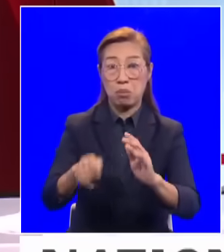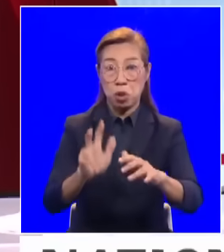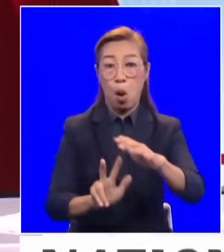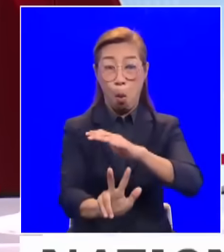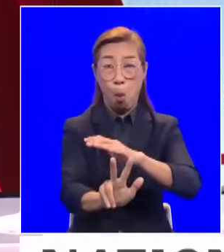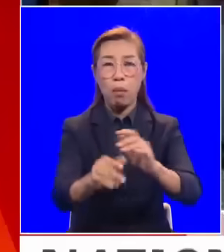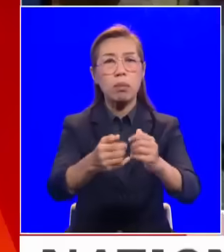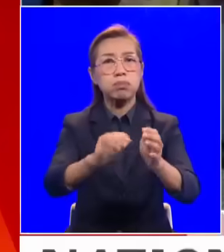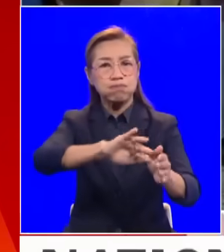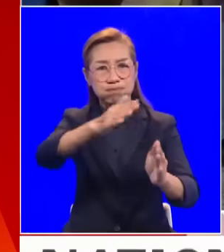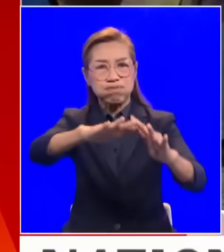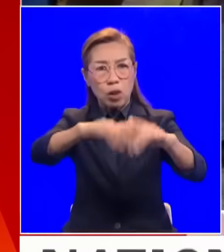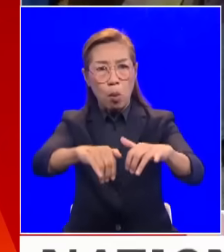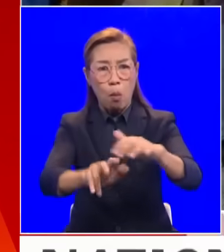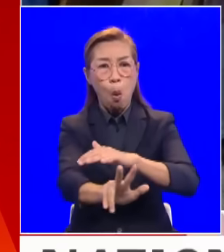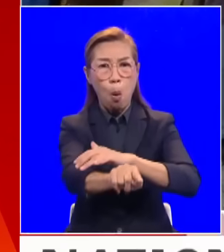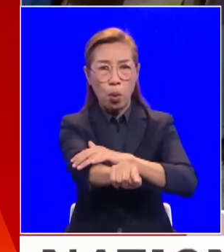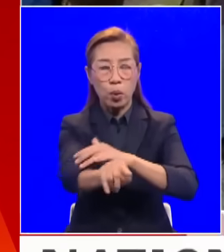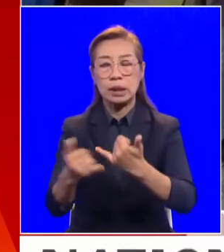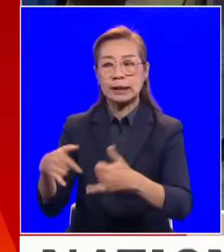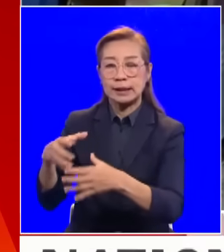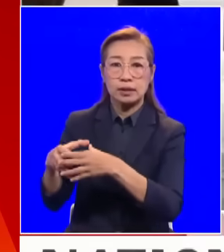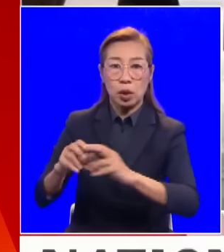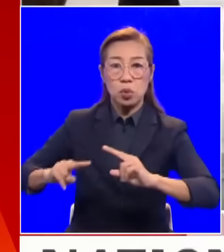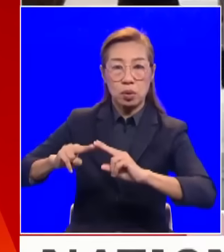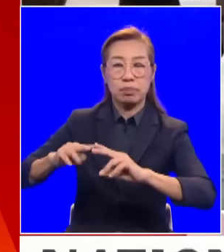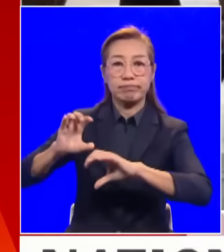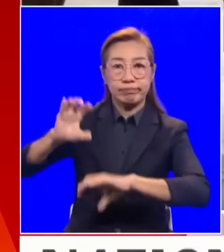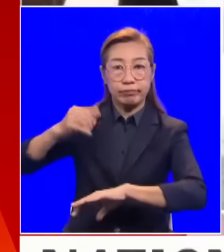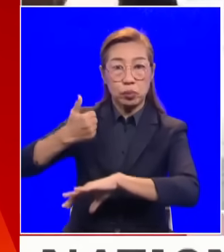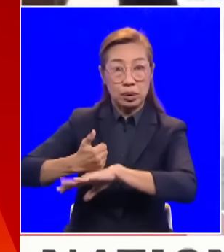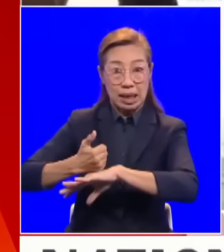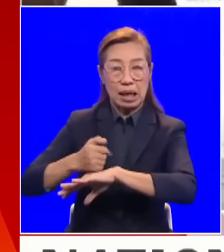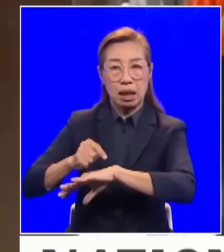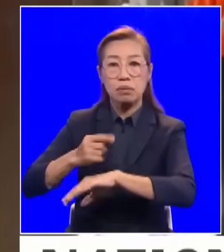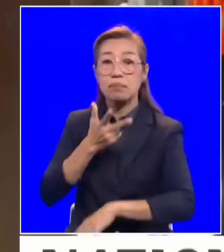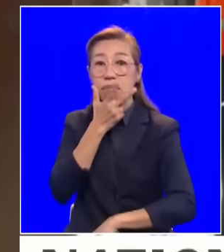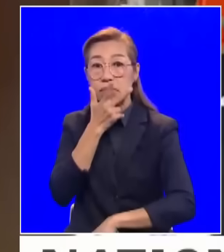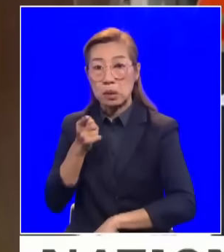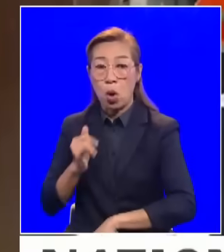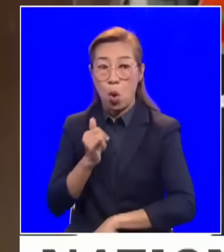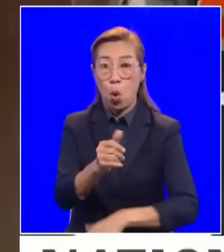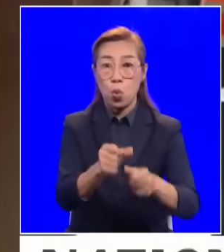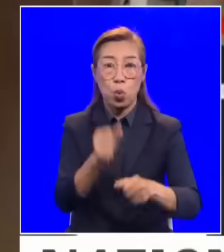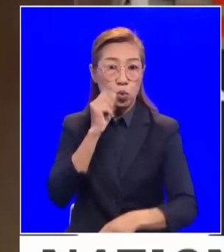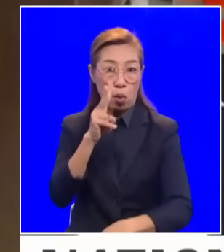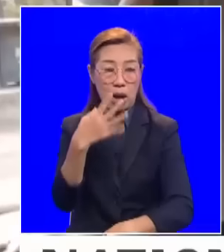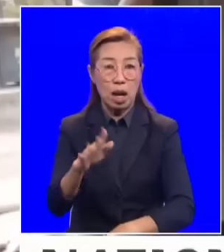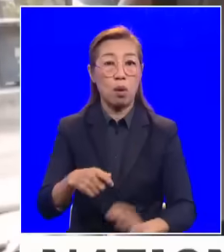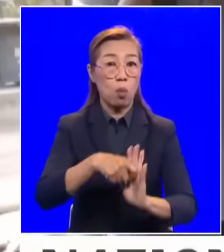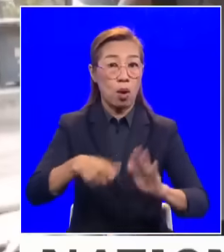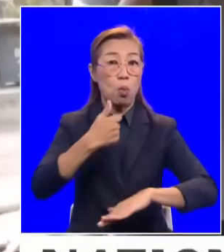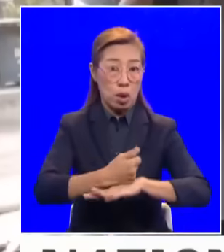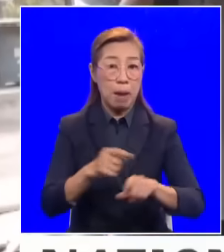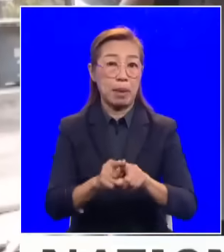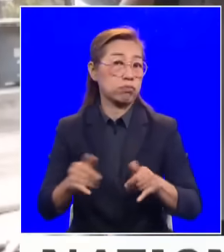าญวีรกูลรองนายกรัฐมนตรีและรัฐมนตรีว่าการกระทรวงมหาดไทยลงไปในพื้นที่วันที่2แล้วแล้วก็ท่านผู้ว่าเองก็ลงไปบัญชาการเหตุการณ์ณจุด